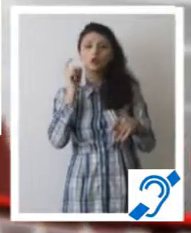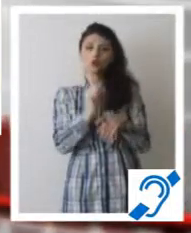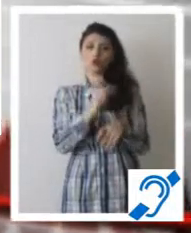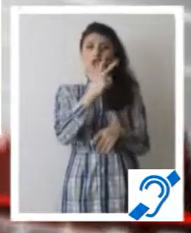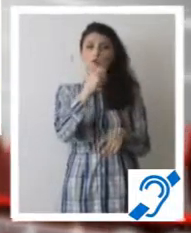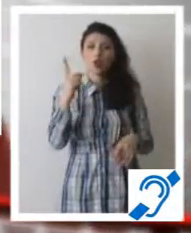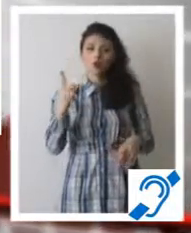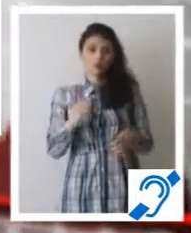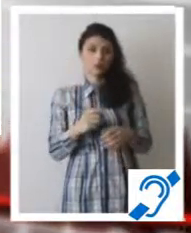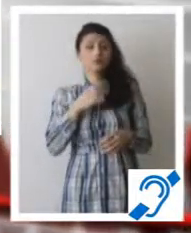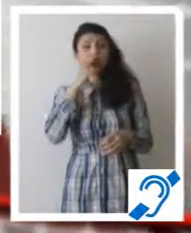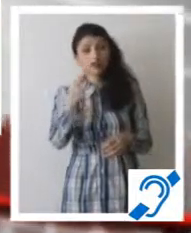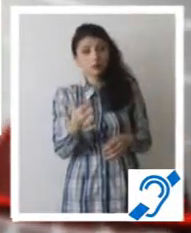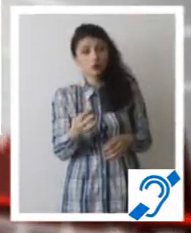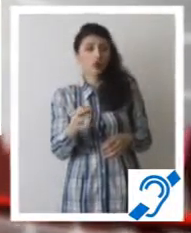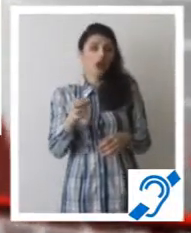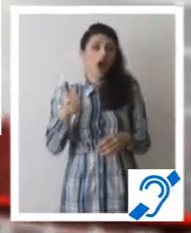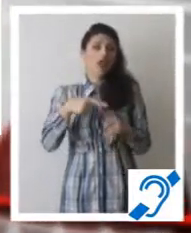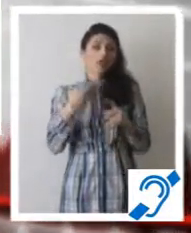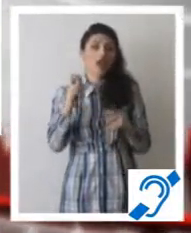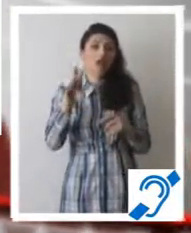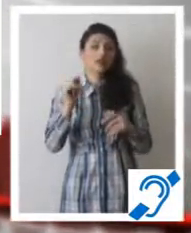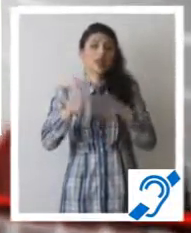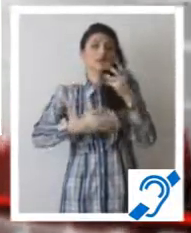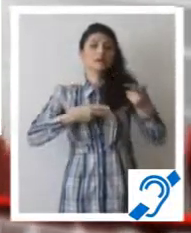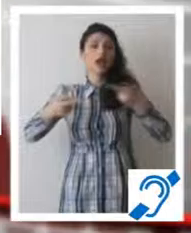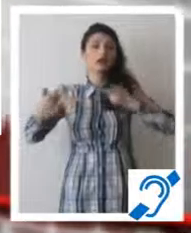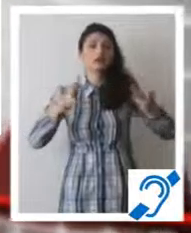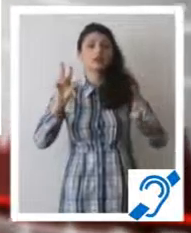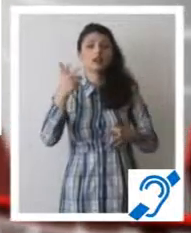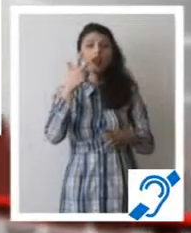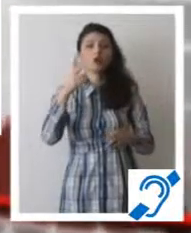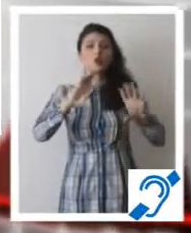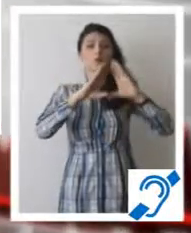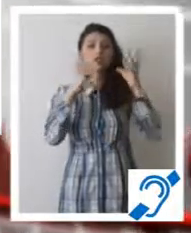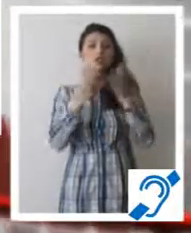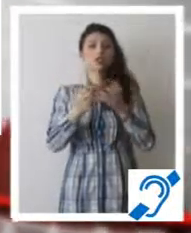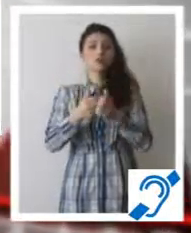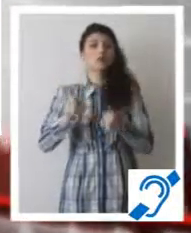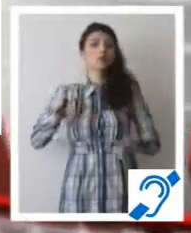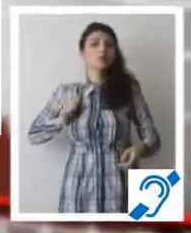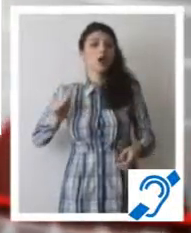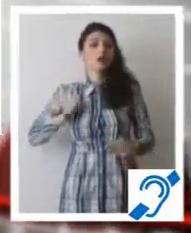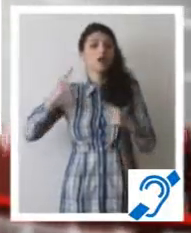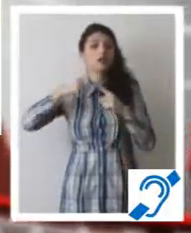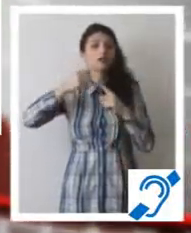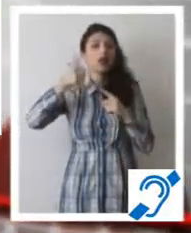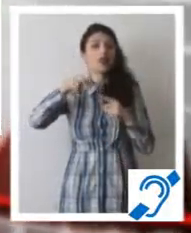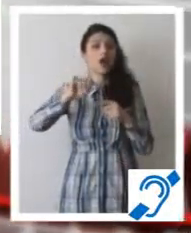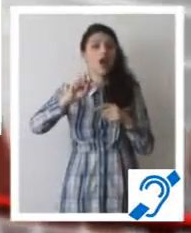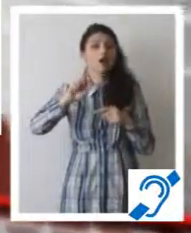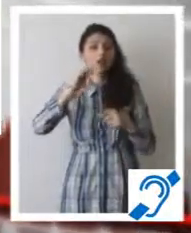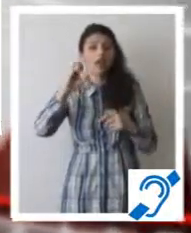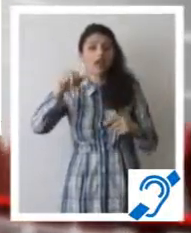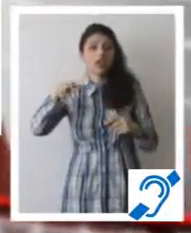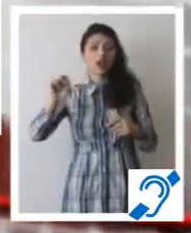scorul de 3-1. Să mai spunem că FCM Alexandria a mai trimis de 3 ori mingea în bara porții apărate pe rând de Tănase și Ene, ratând